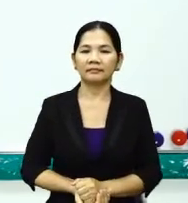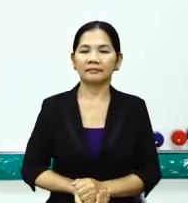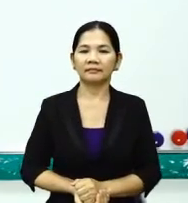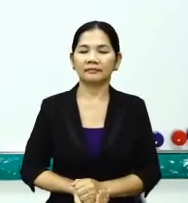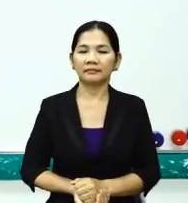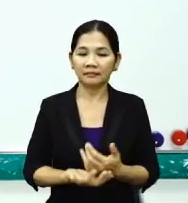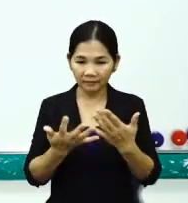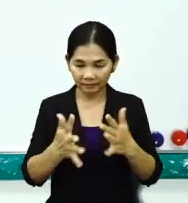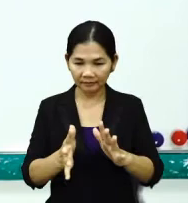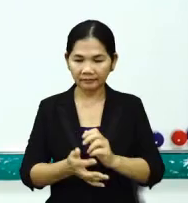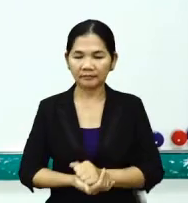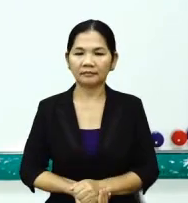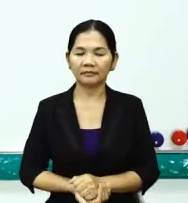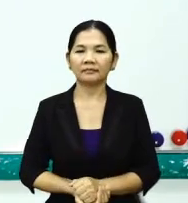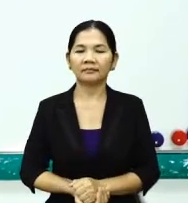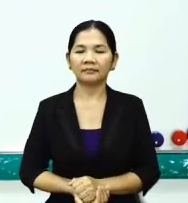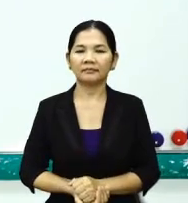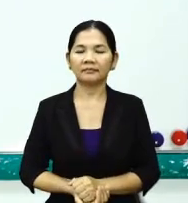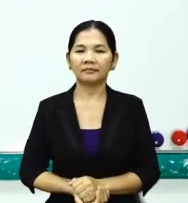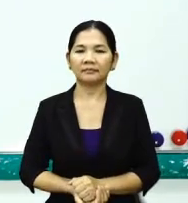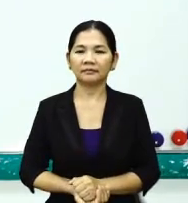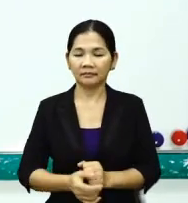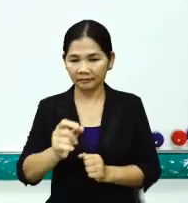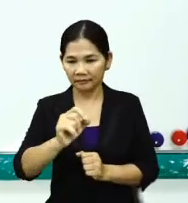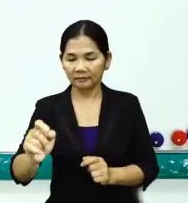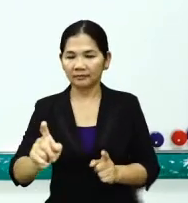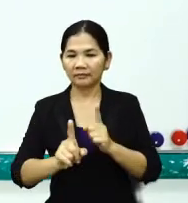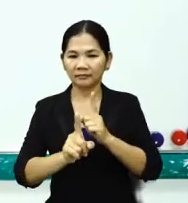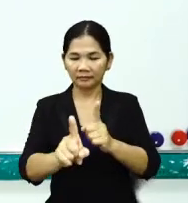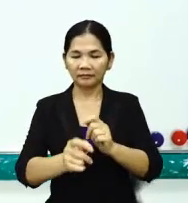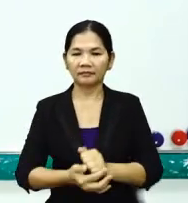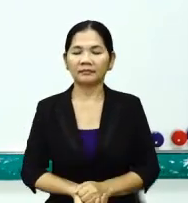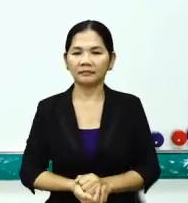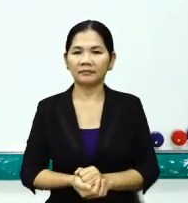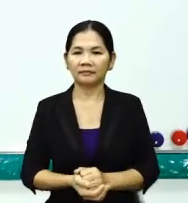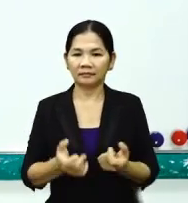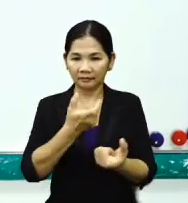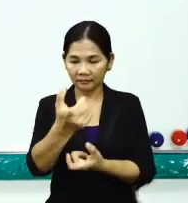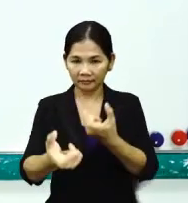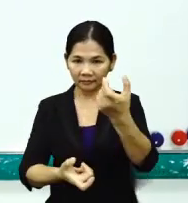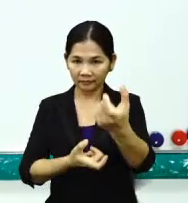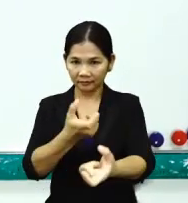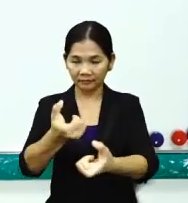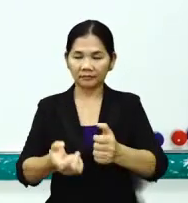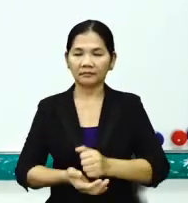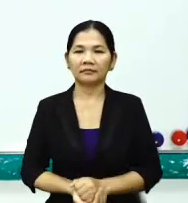vậy nè con chà sa xe bằng tó lúa đồ